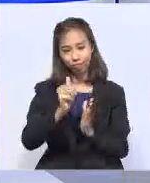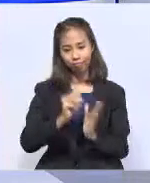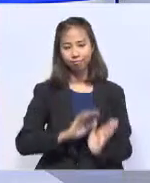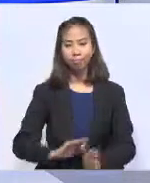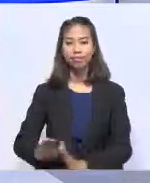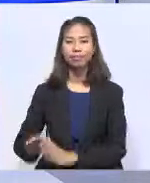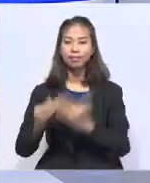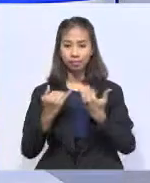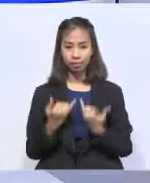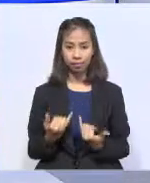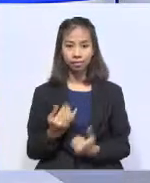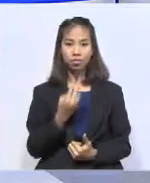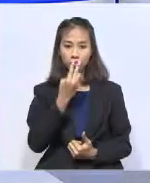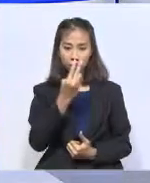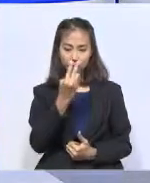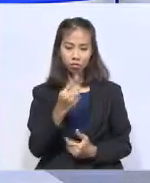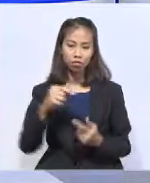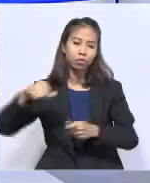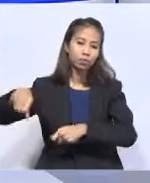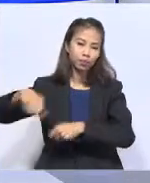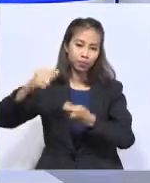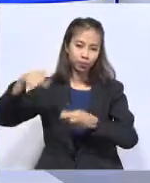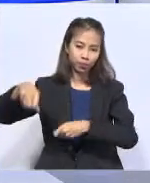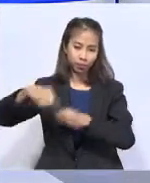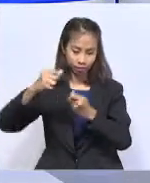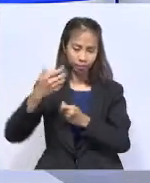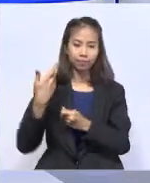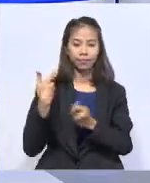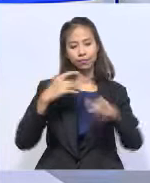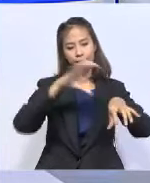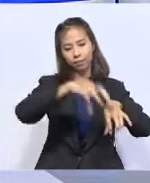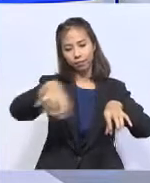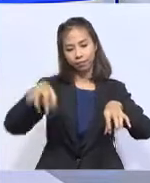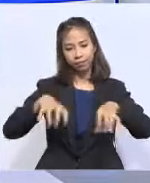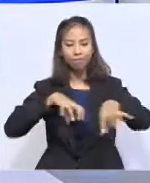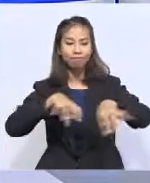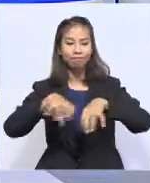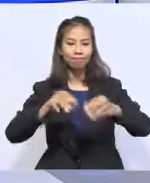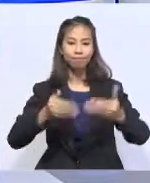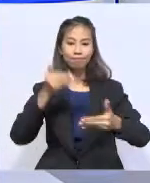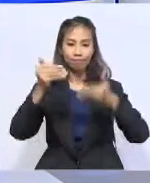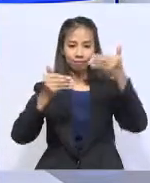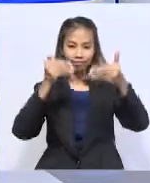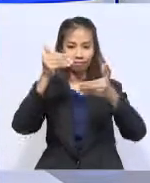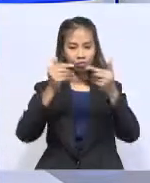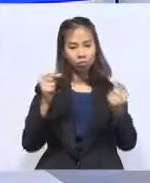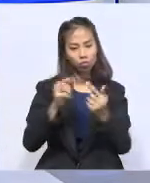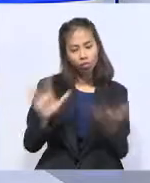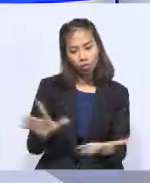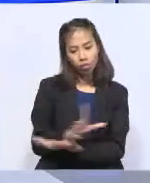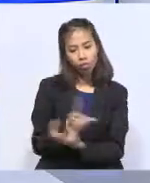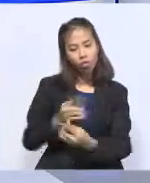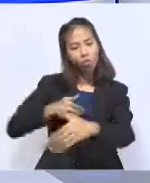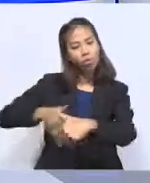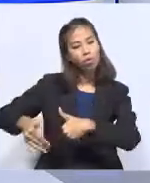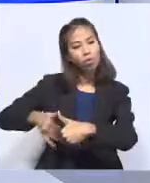ช่วงนี้ค่ะพาคุณผู้ชมไปเก็บตกบรรยากาศสงกรานต์นะคะที่ก็ยังมีหลายพื้นที ่ ยังคงมีการจัดกิจกรรมเพื่อที่จะสืบสานประเพณีท้อง